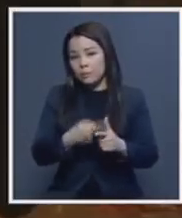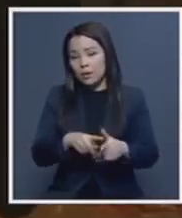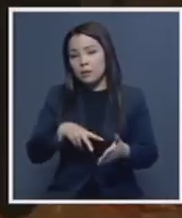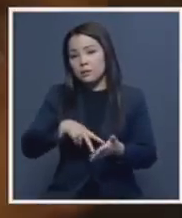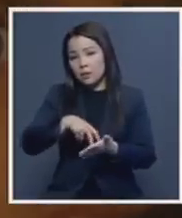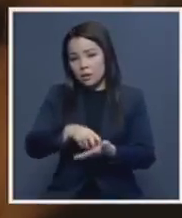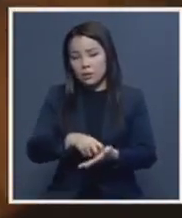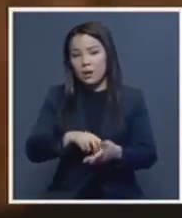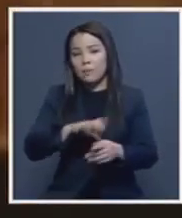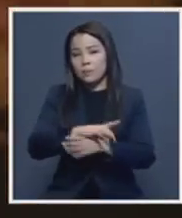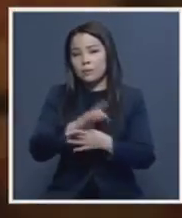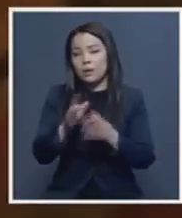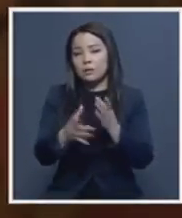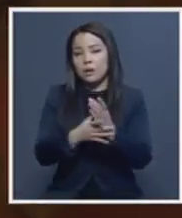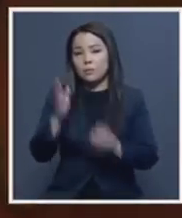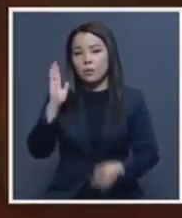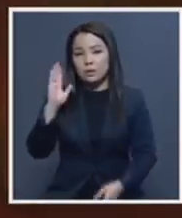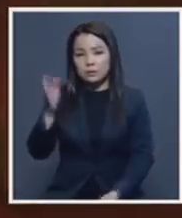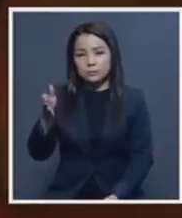бүгіп тұтқынға алынады.